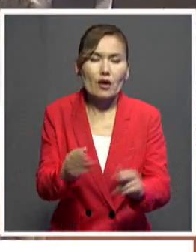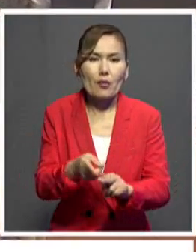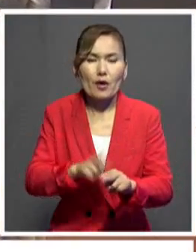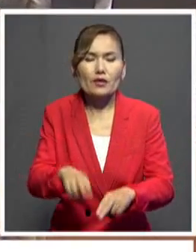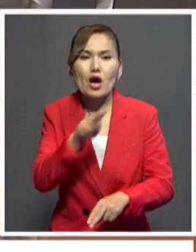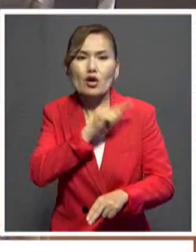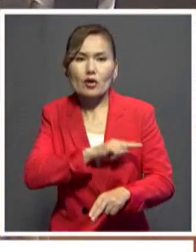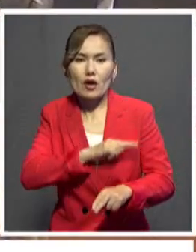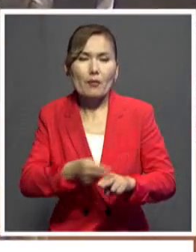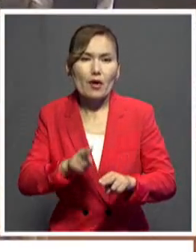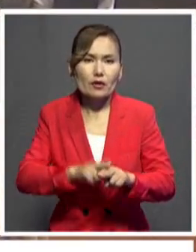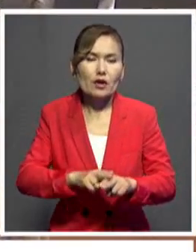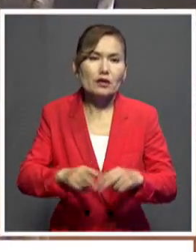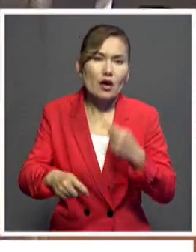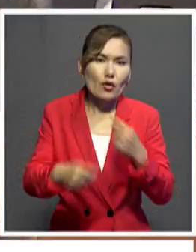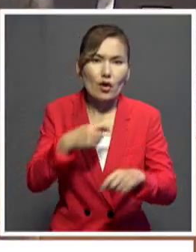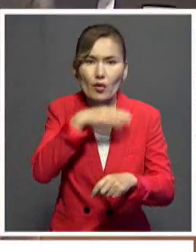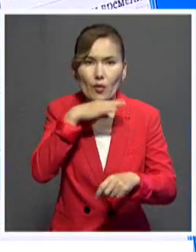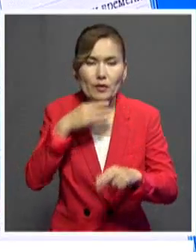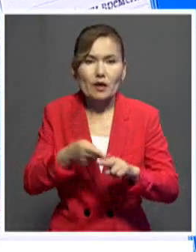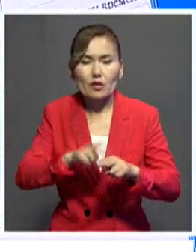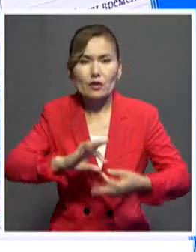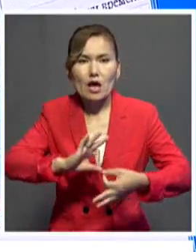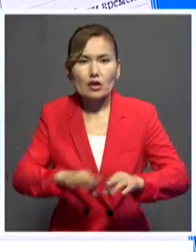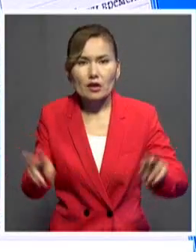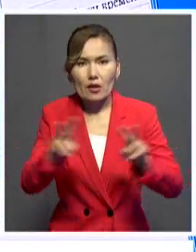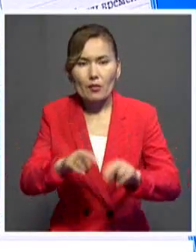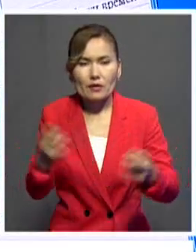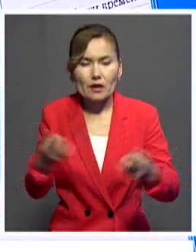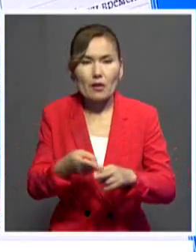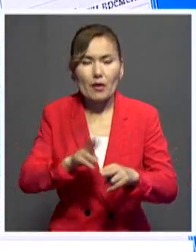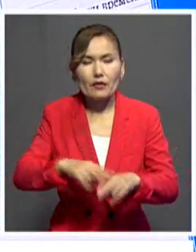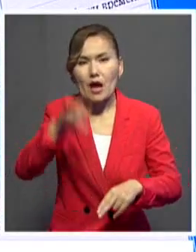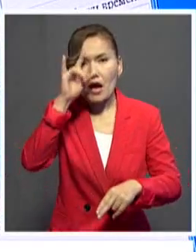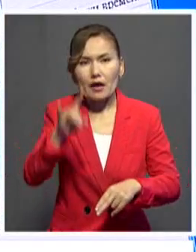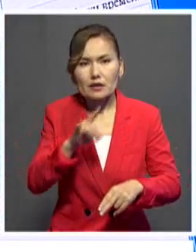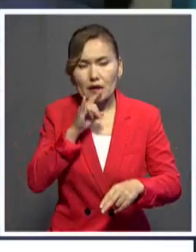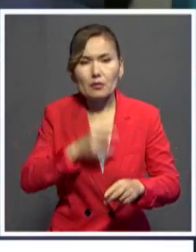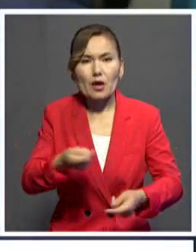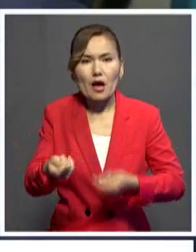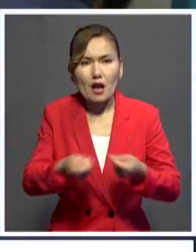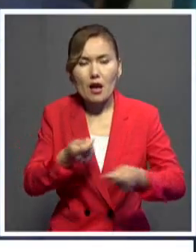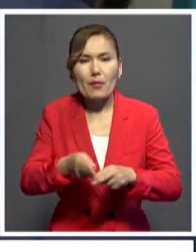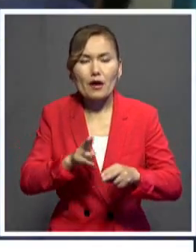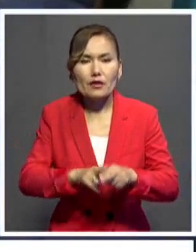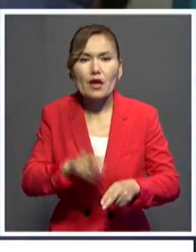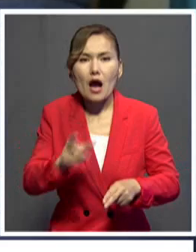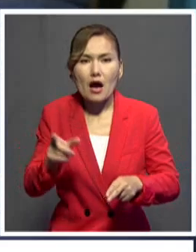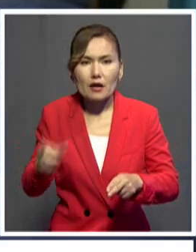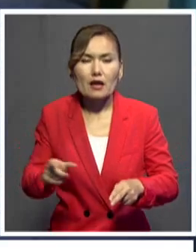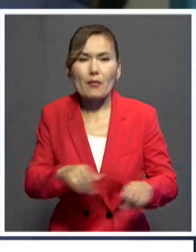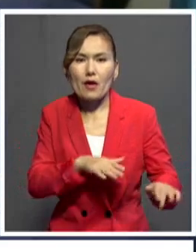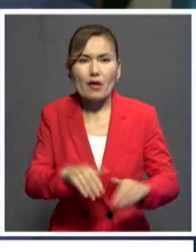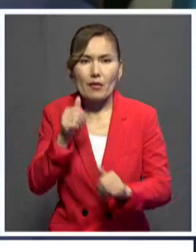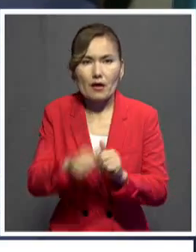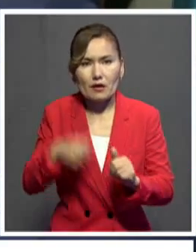жұмысындағы өрескел қателіктерді анықтау үшін арнайы жүйе керек дейді мамандар. Өйткені елімізде әкімшілік, азаматтық және қылмыстық істердің саны